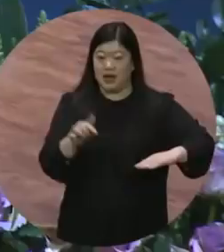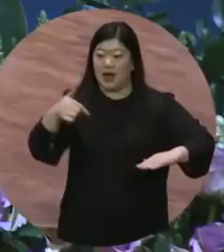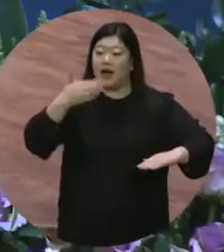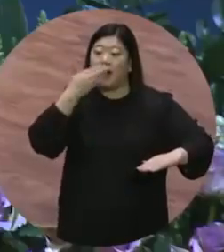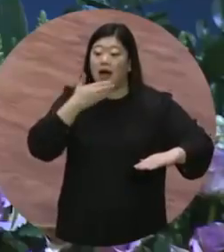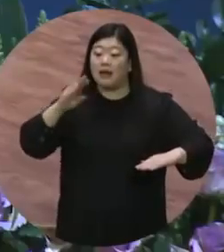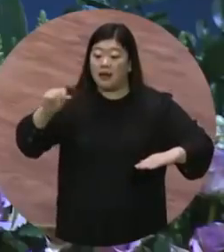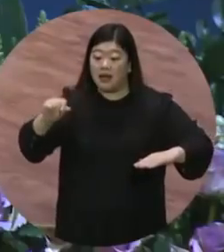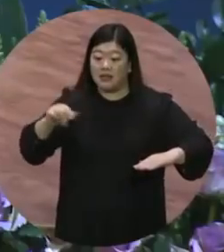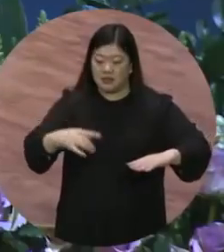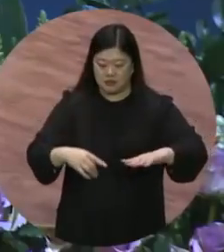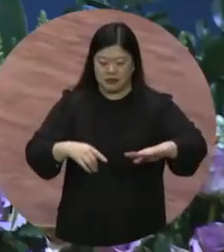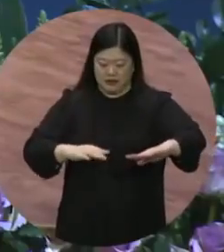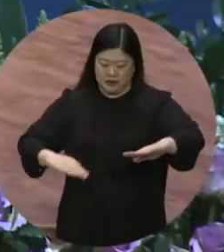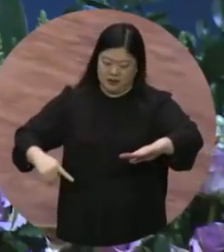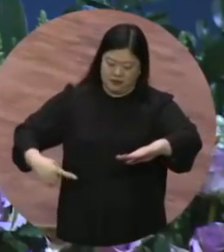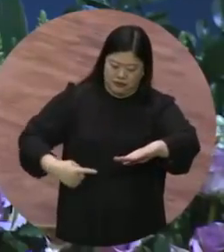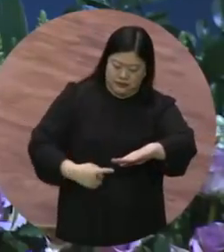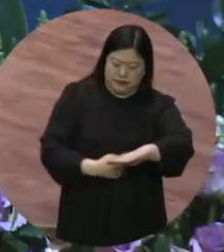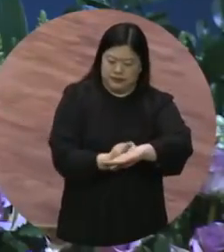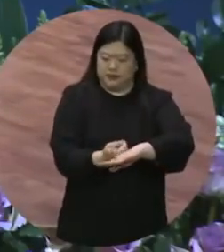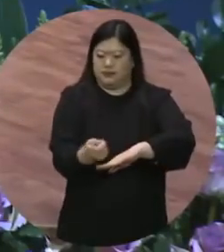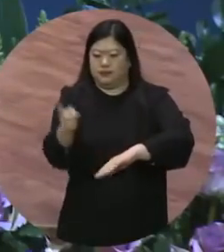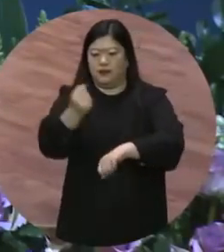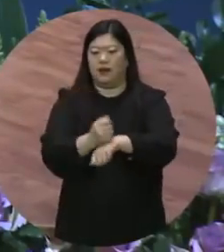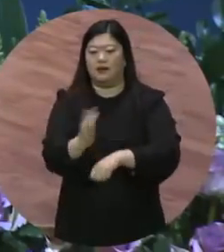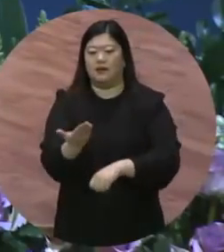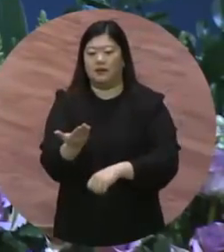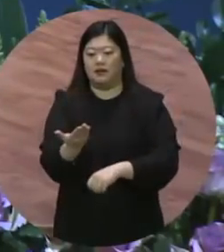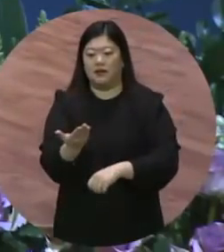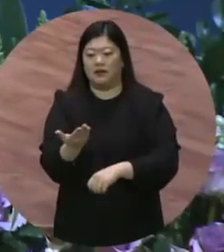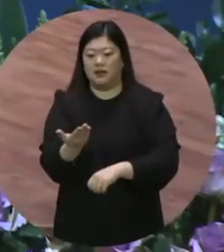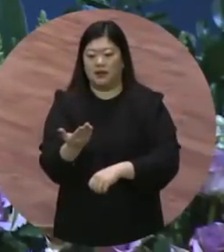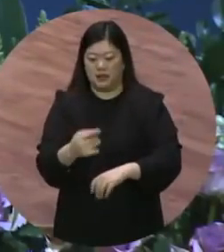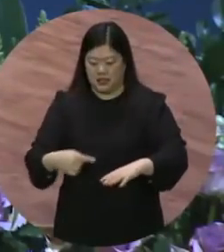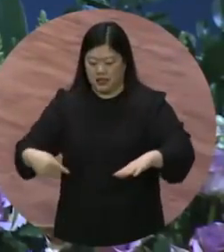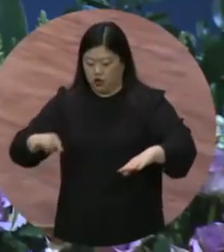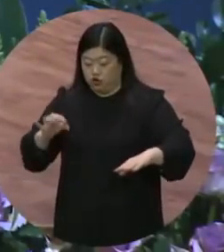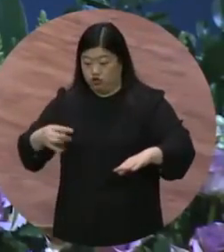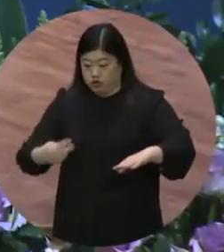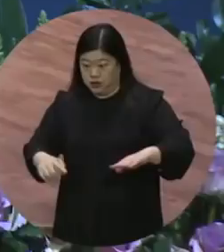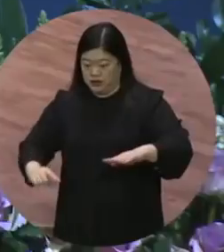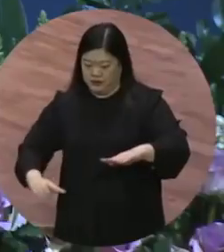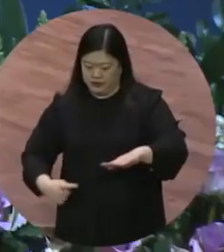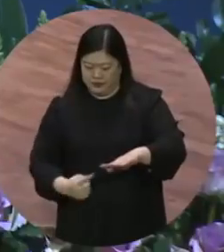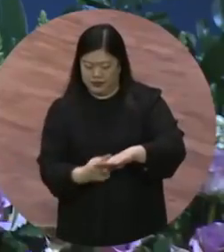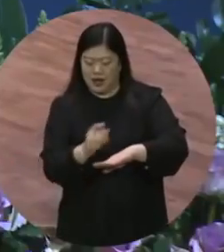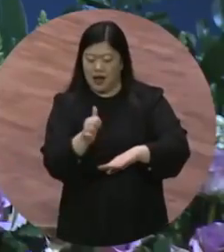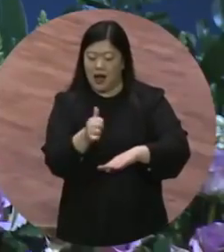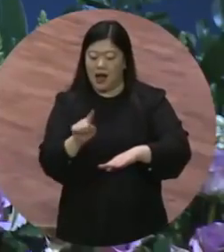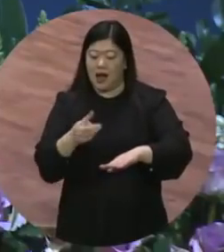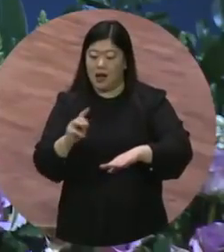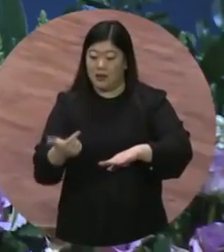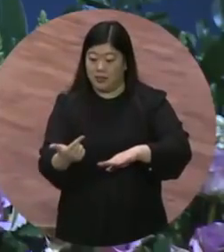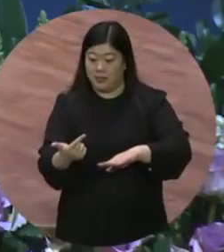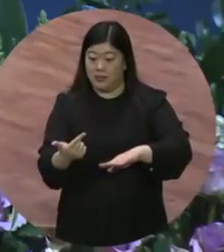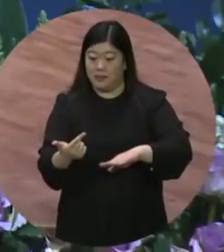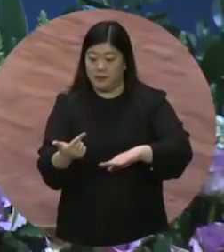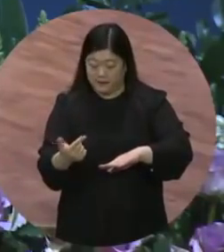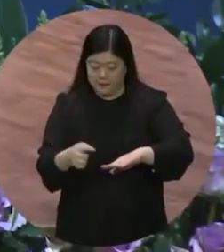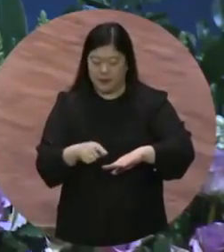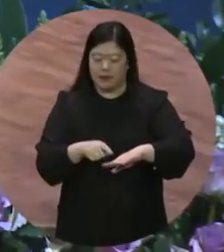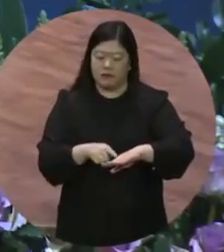위해서는 우르를 통과합니다. 우르에서 하란을 통과해요. 하란에서 480km 되는 지점이